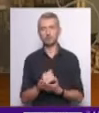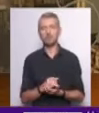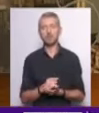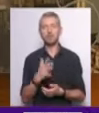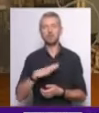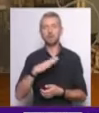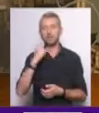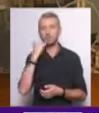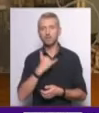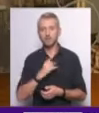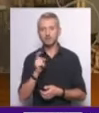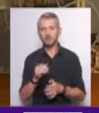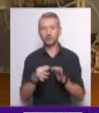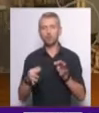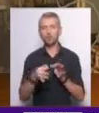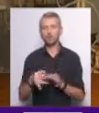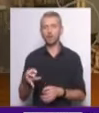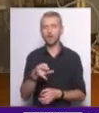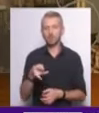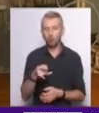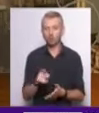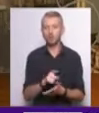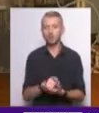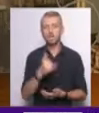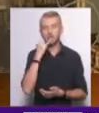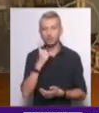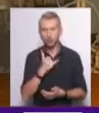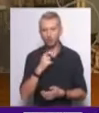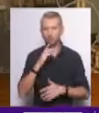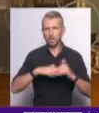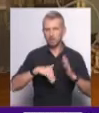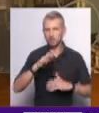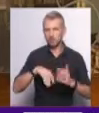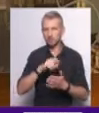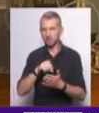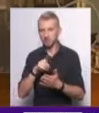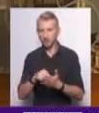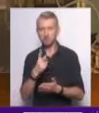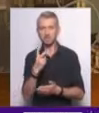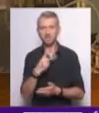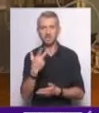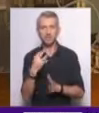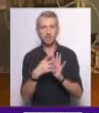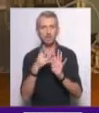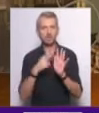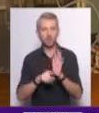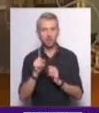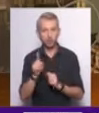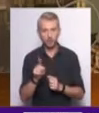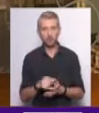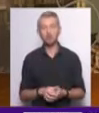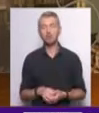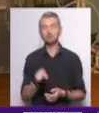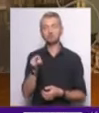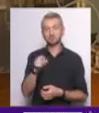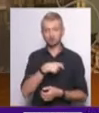чекаємо дзвінків з Солом'янського району. Обов'язково долучайтеся з практичними питаннями 223-0981. І також нагадаю, що пан